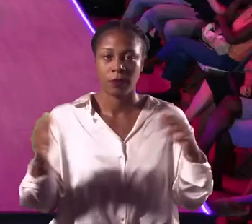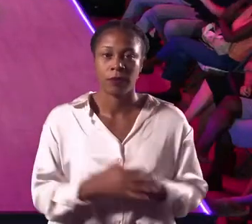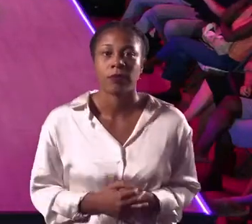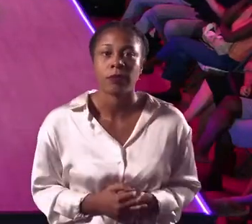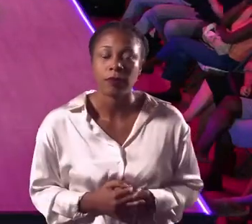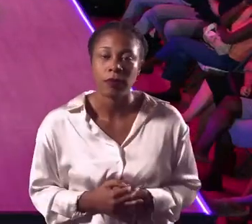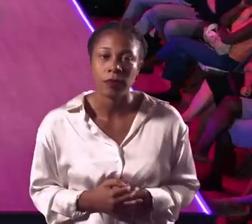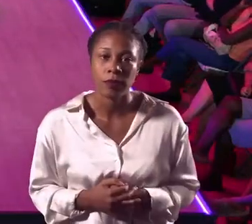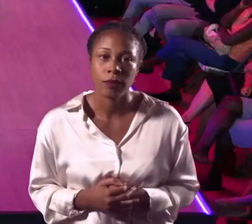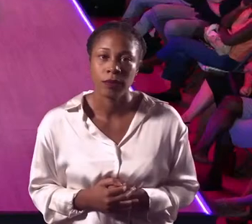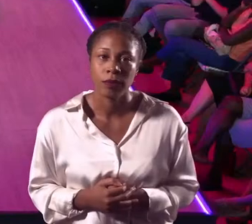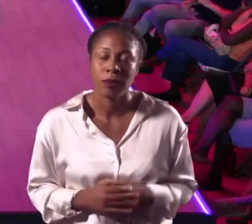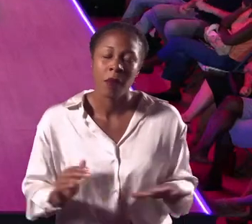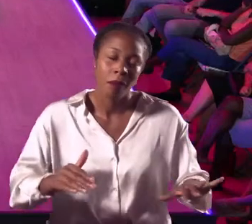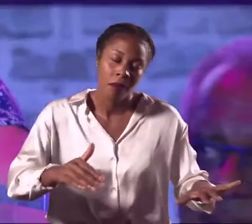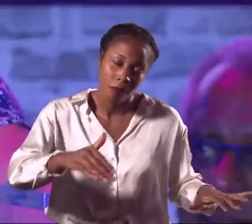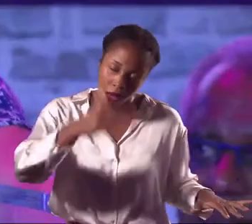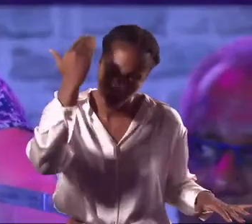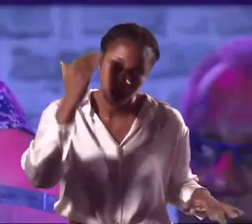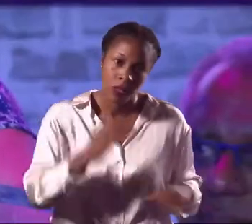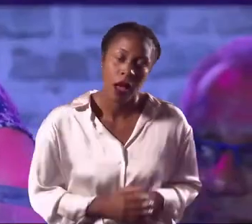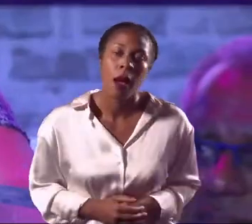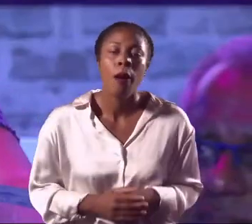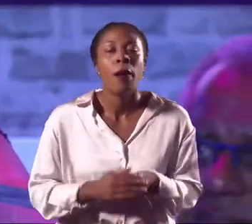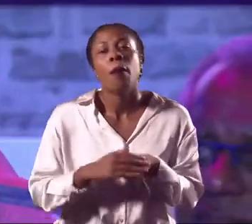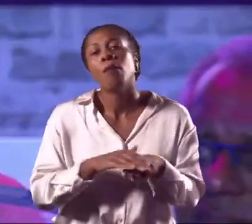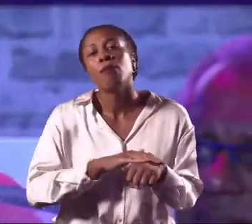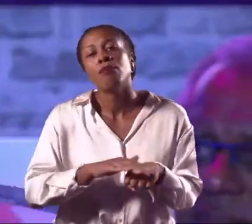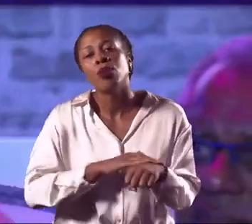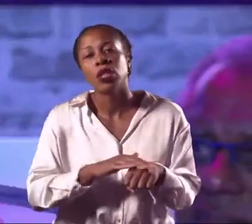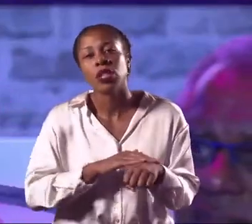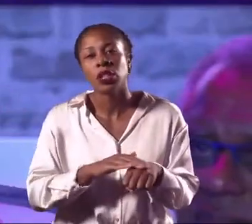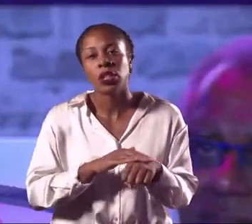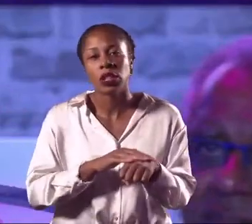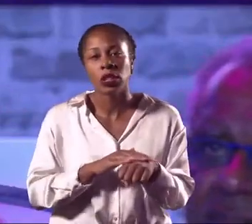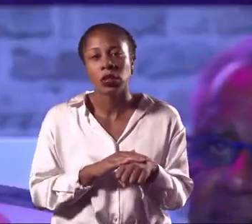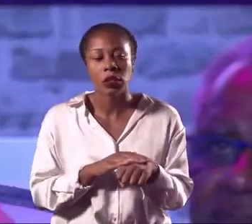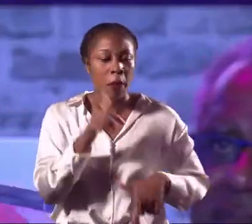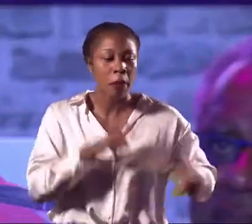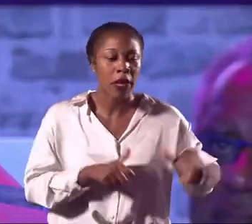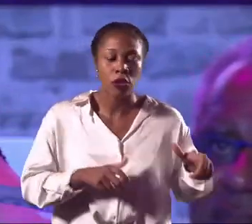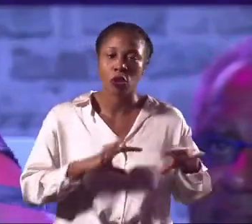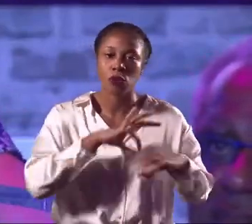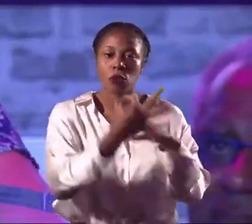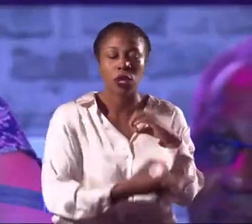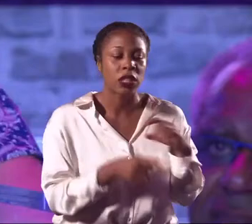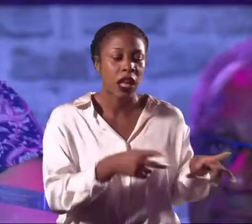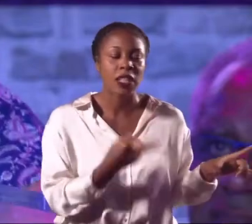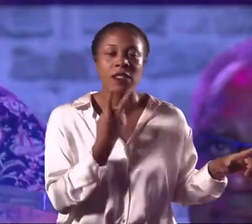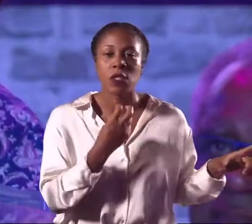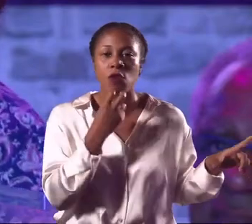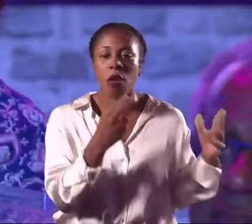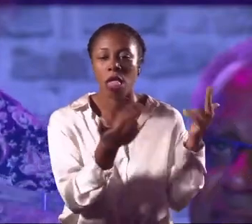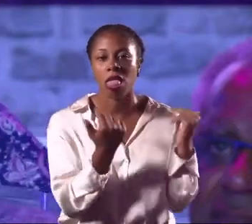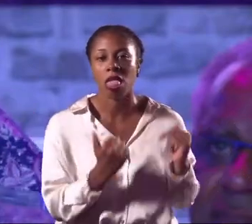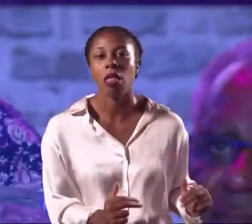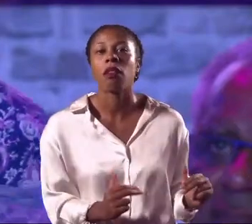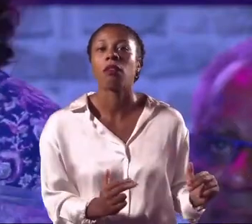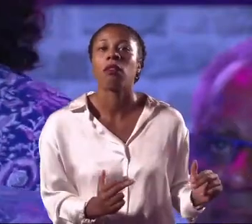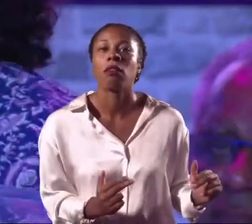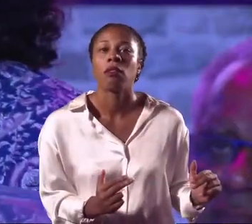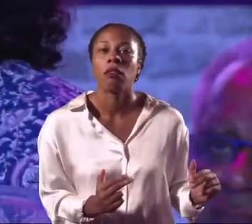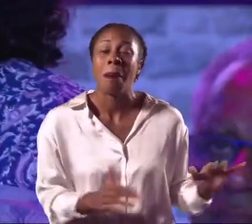On en a assez d'une politique qui fait des ultramarins des sous-citoyens, assez